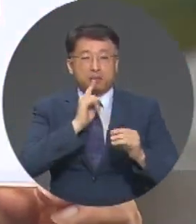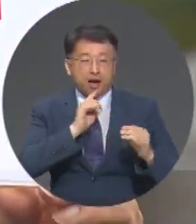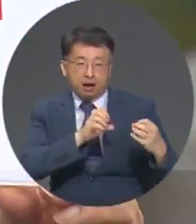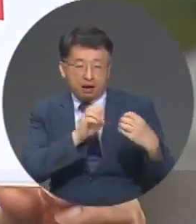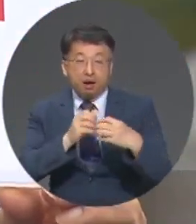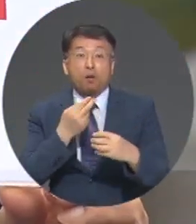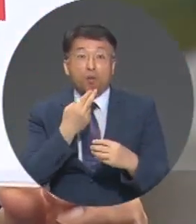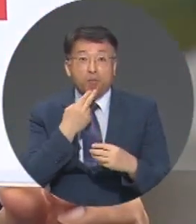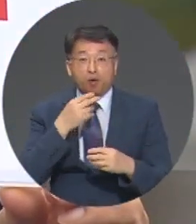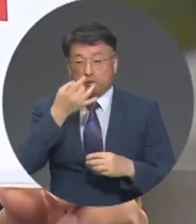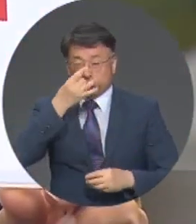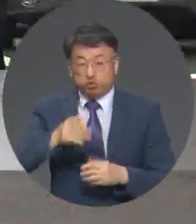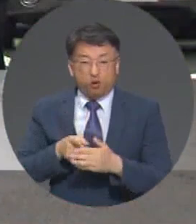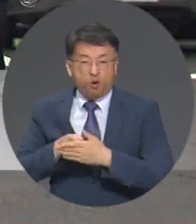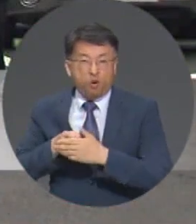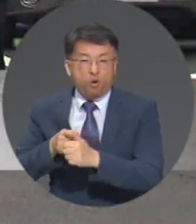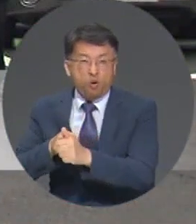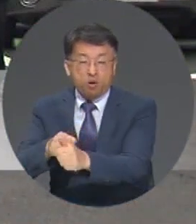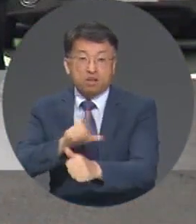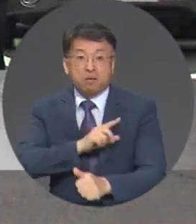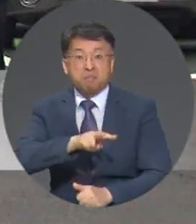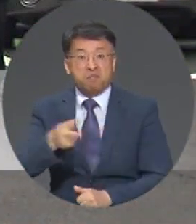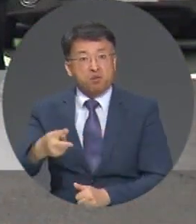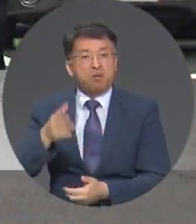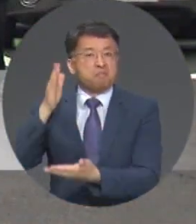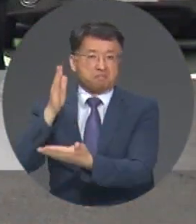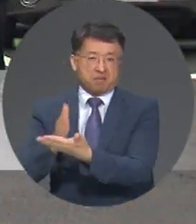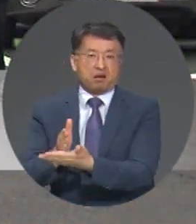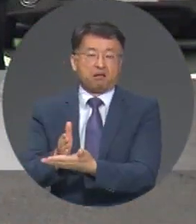과정 없이 일방 통행식으로 명칭